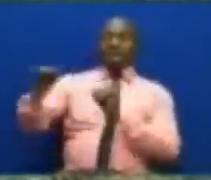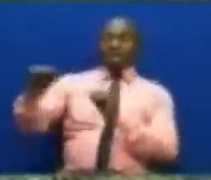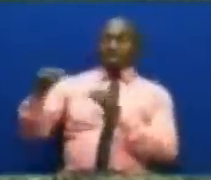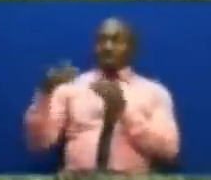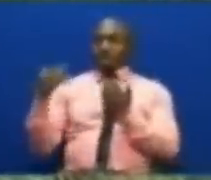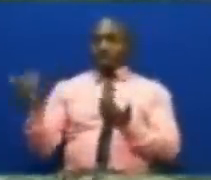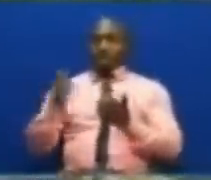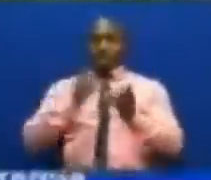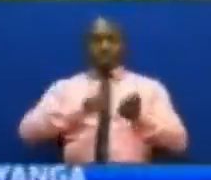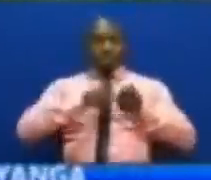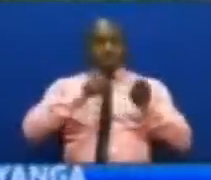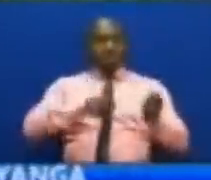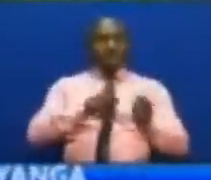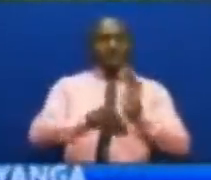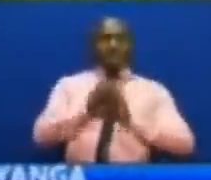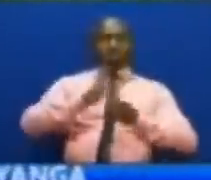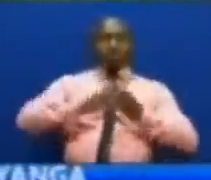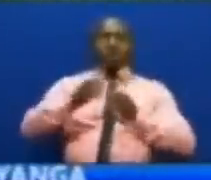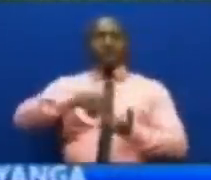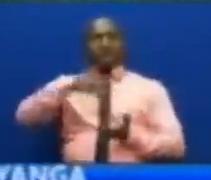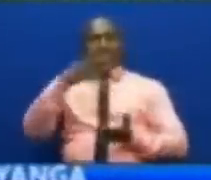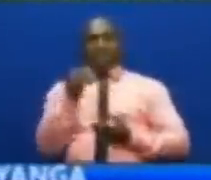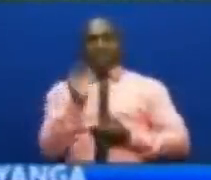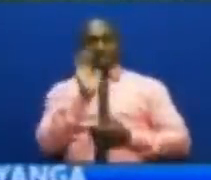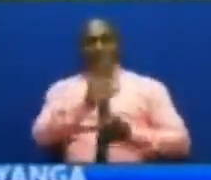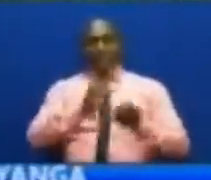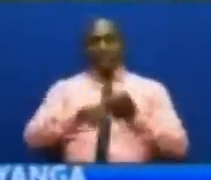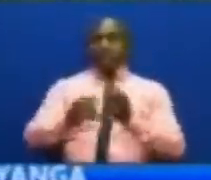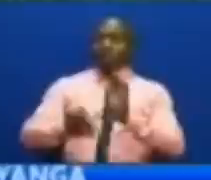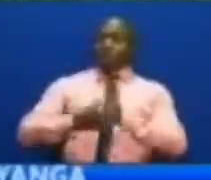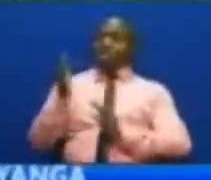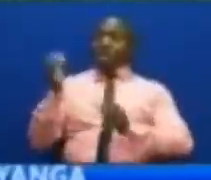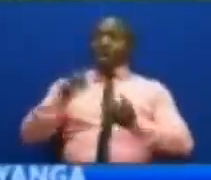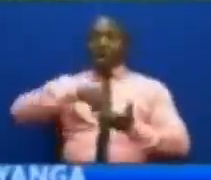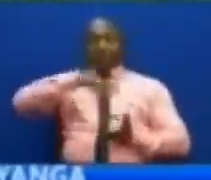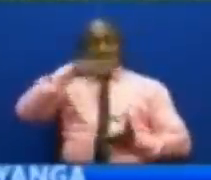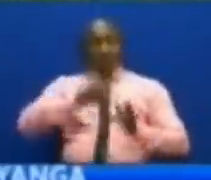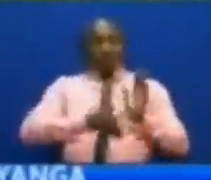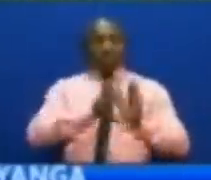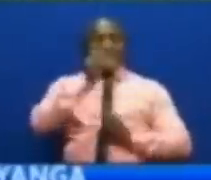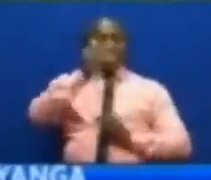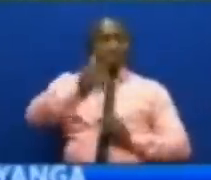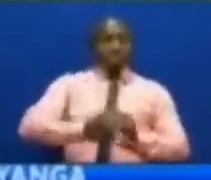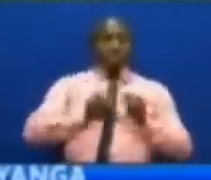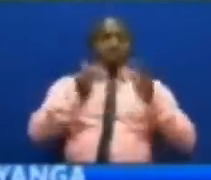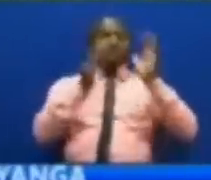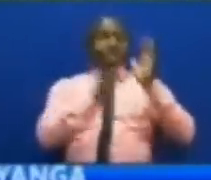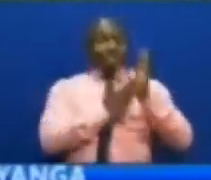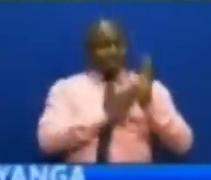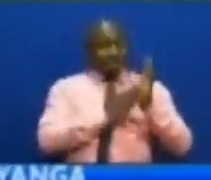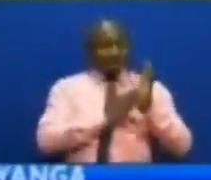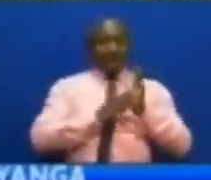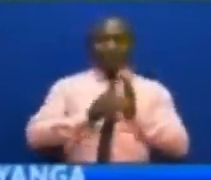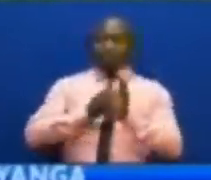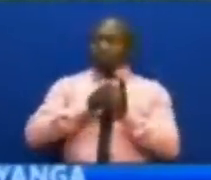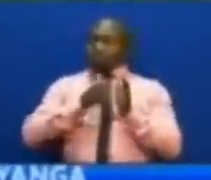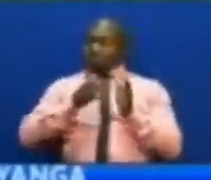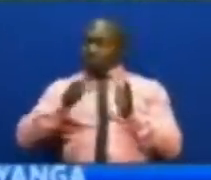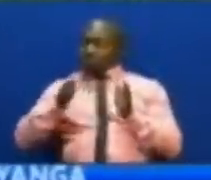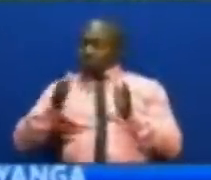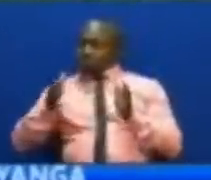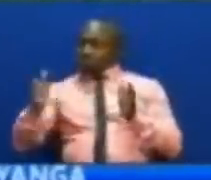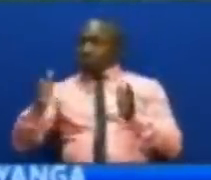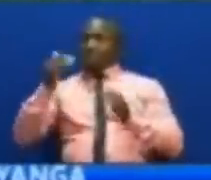yake. Ukianza kupigia mahesabu ya mkulima, unaanza mwezi wa 9 kusia mabedi kuja kufikia tena mwezi wa